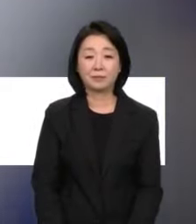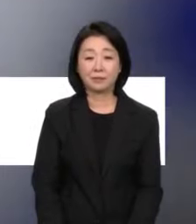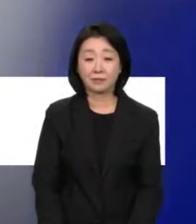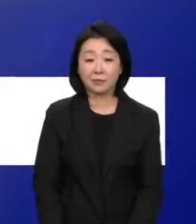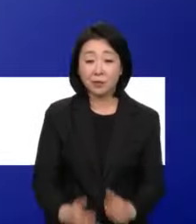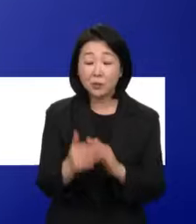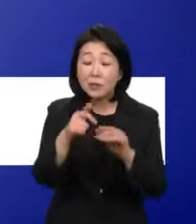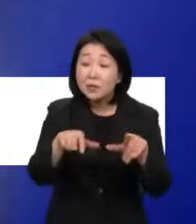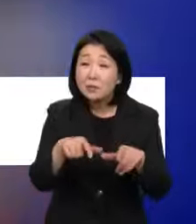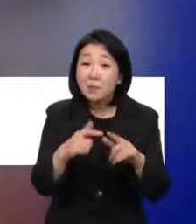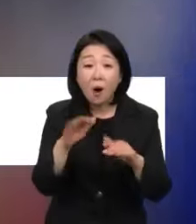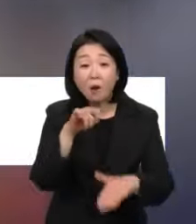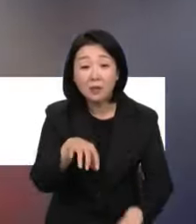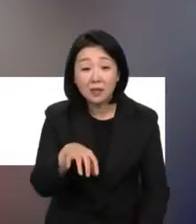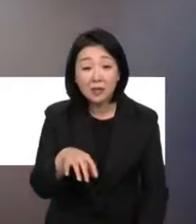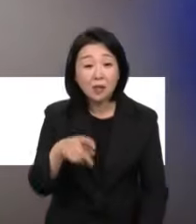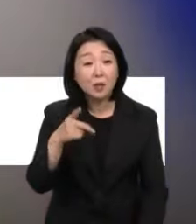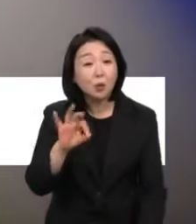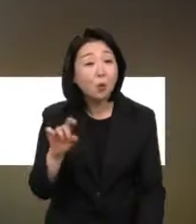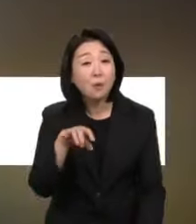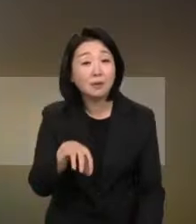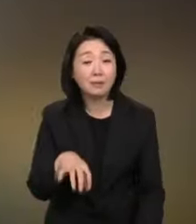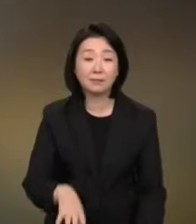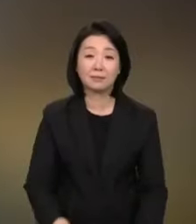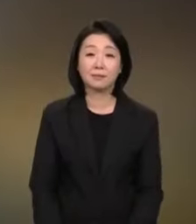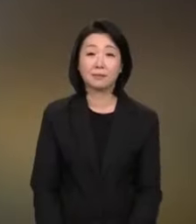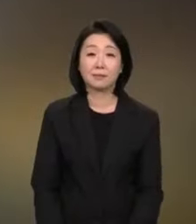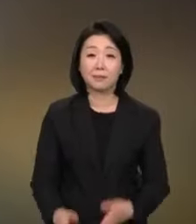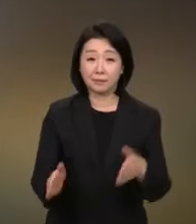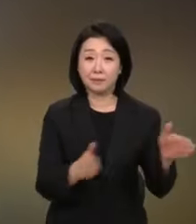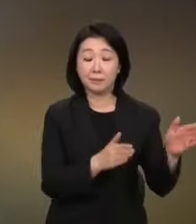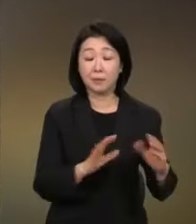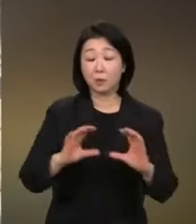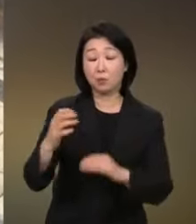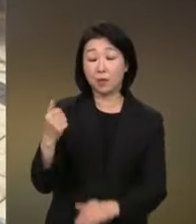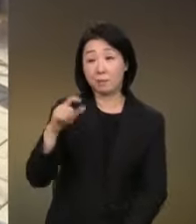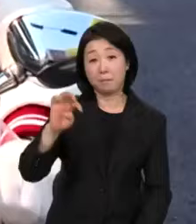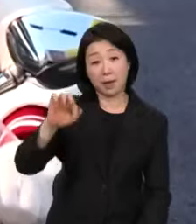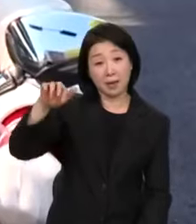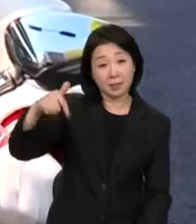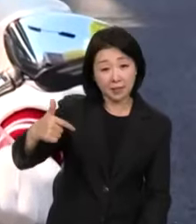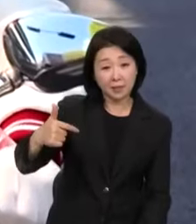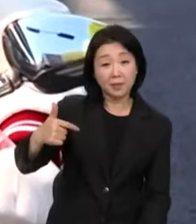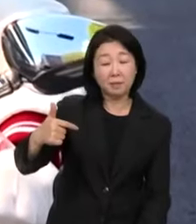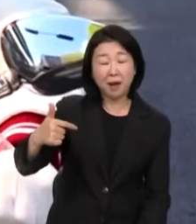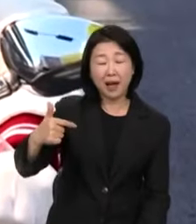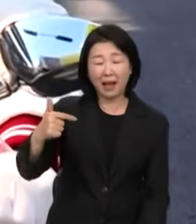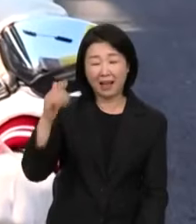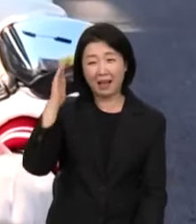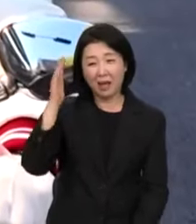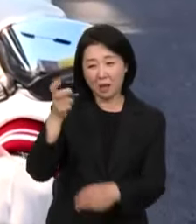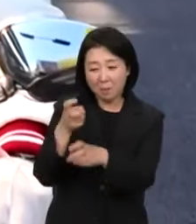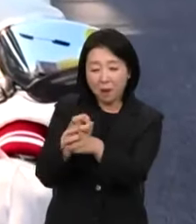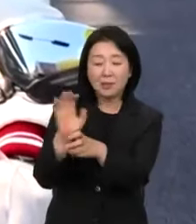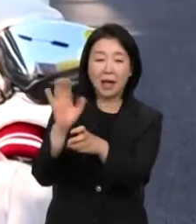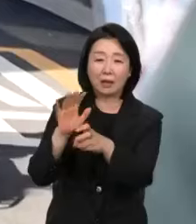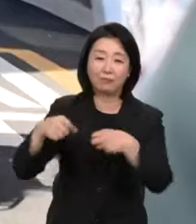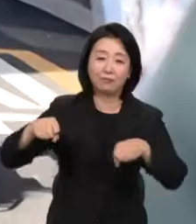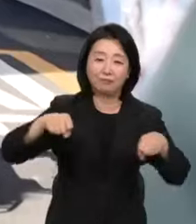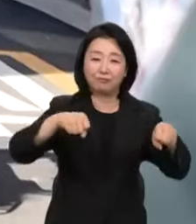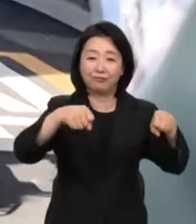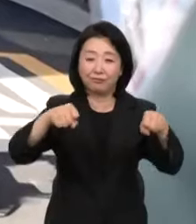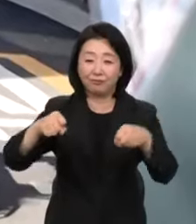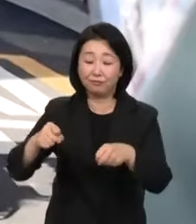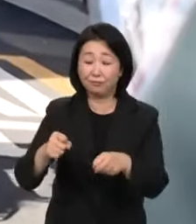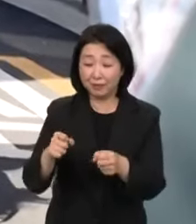주인님 집이 어딥니까? 무슨 동입니까? 국민의힘 박진 후보는 유세차가 아닌 스쿠터를 직접 운전하며 지역구